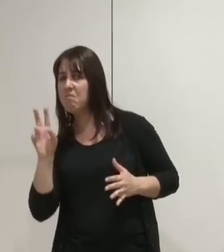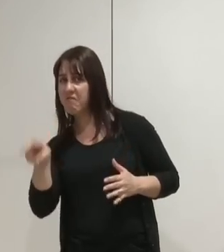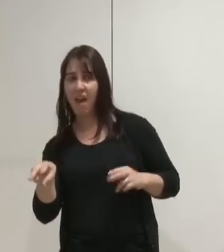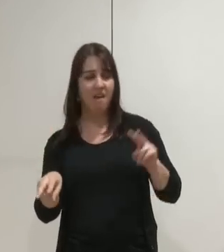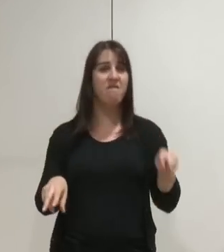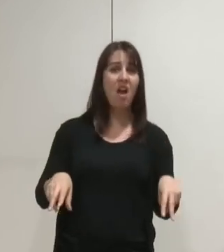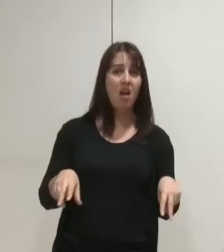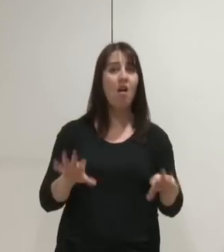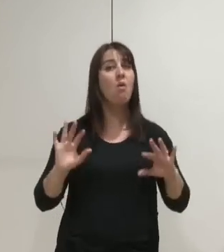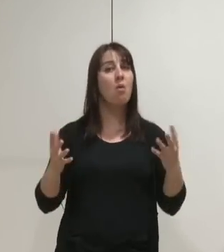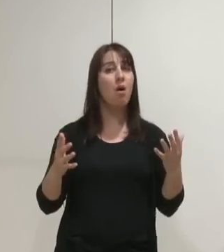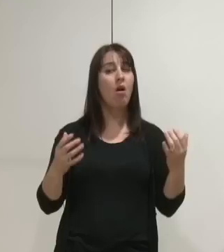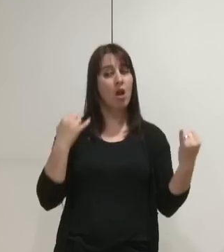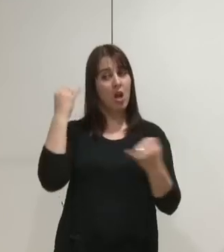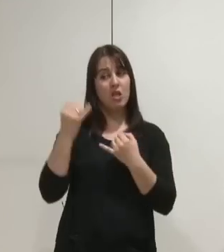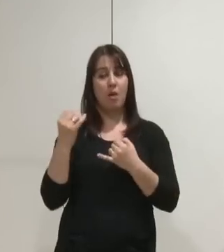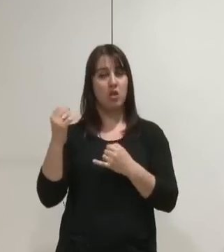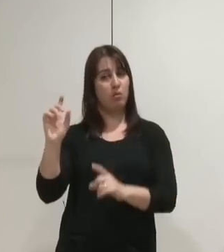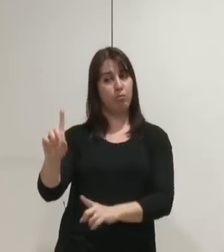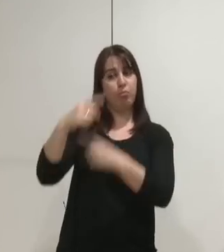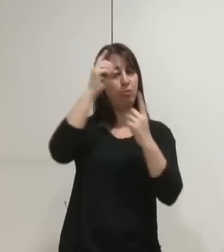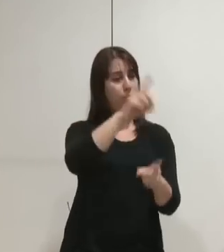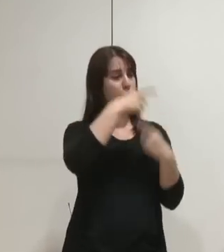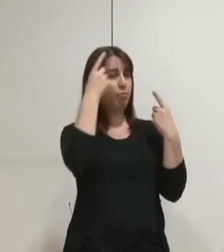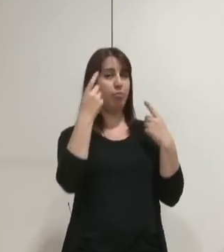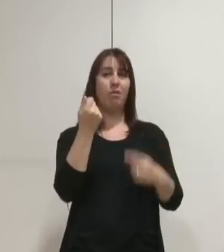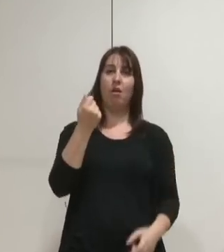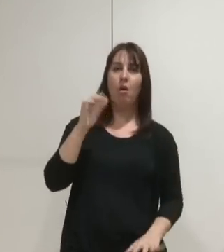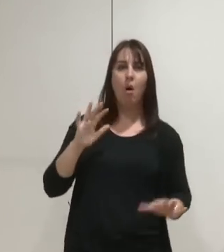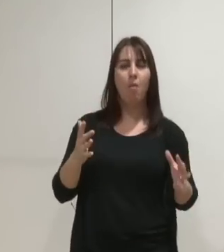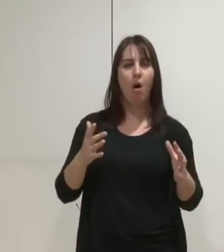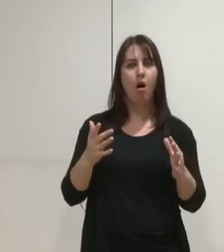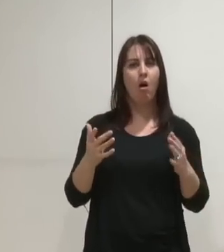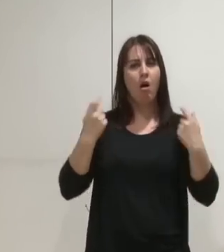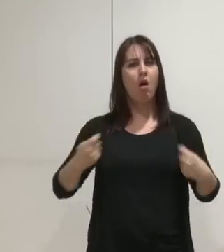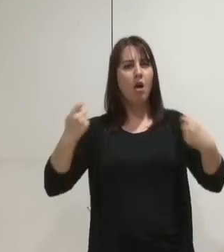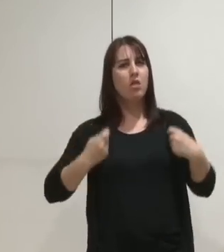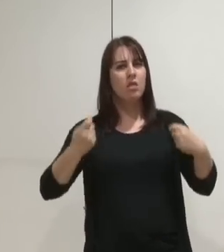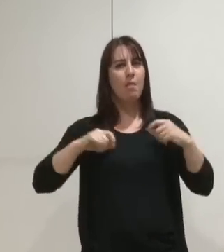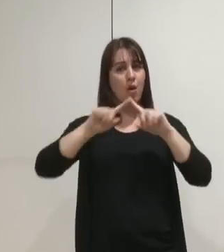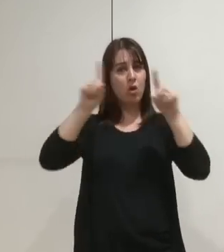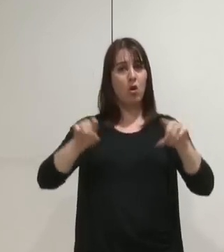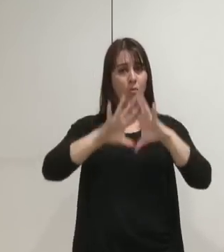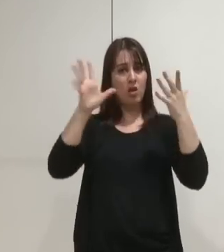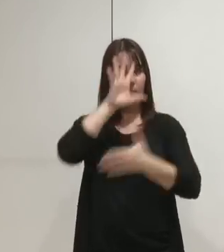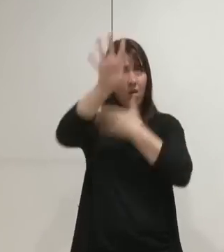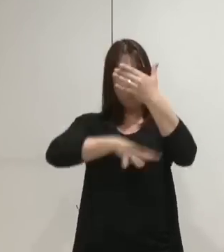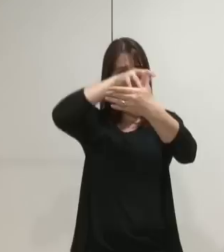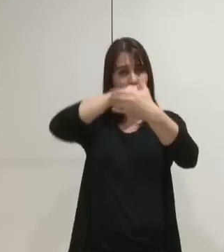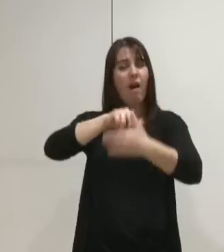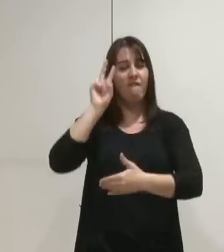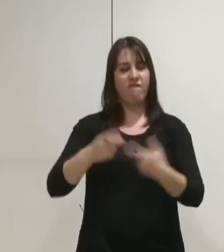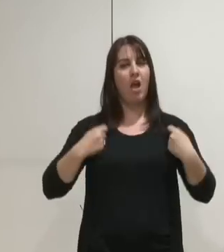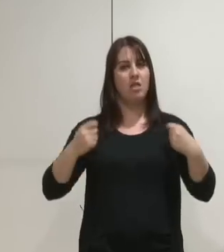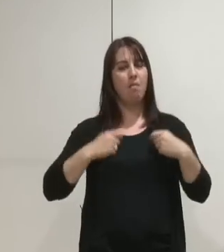supplémentaire qu'ell serait tout à fait en droit d'exiger toutes ces dépenses seront-elles comptabilisées dans l'enveloppe globale du coût réel de